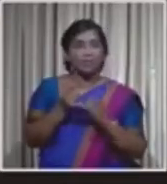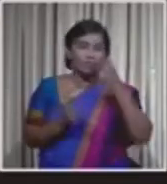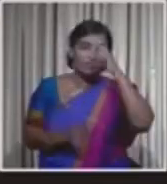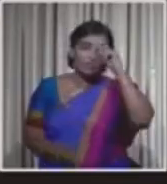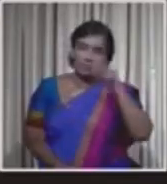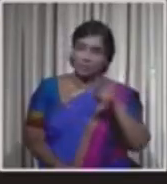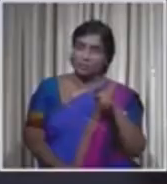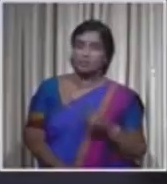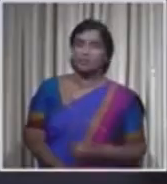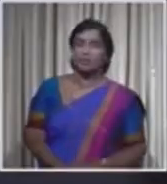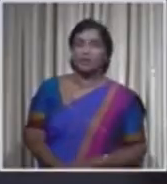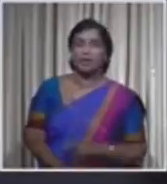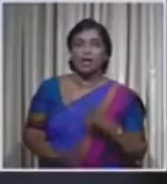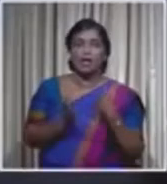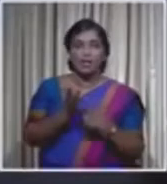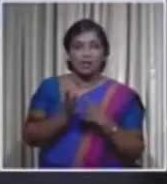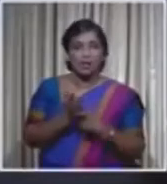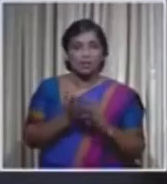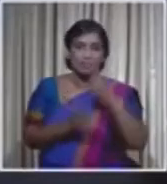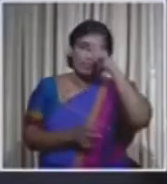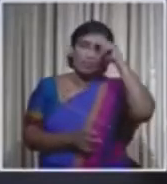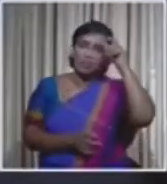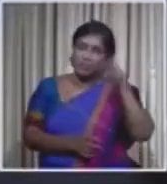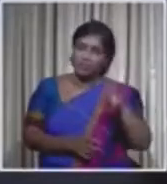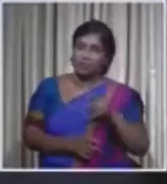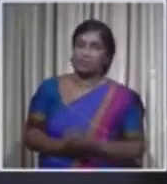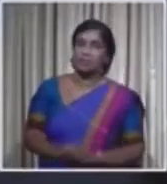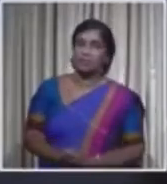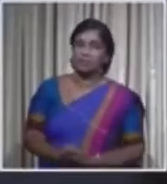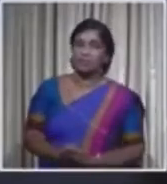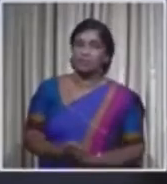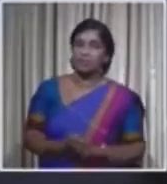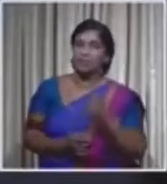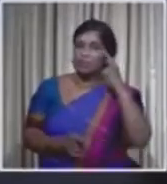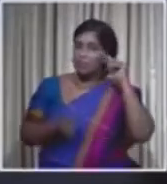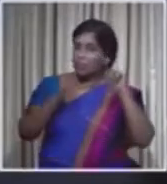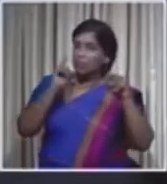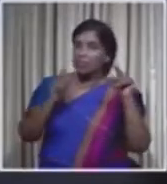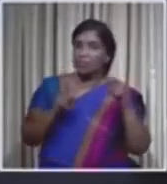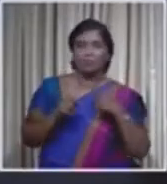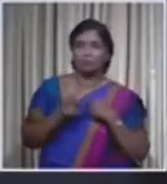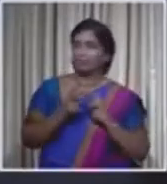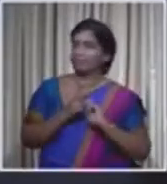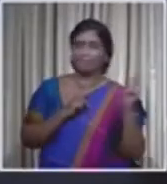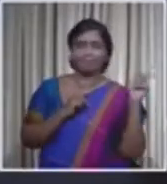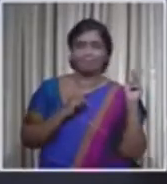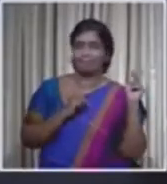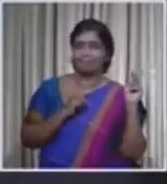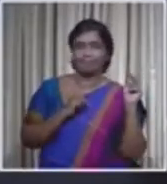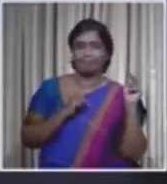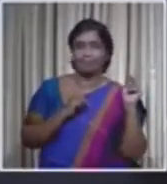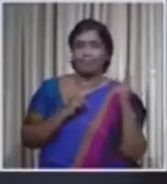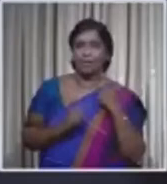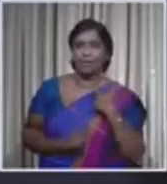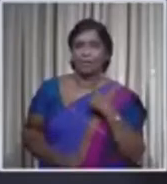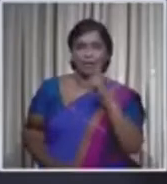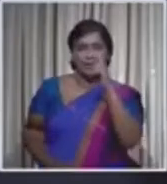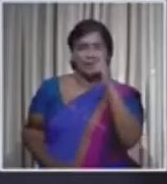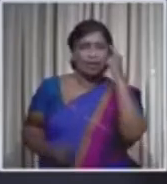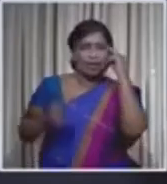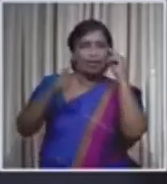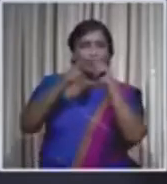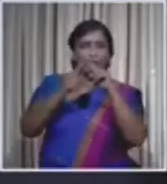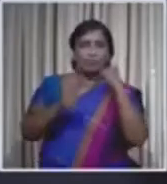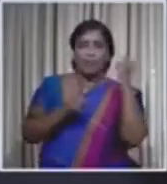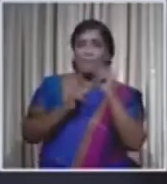මහත්මයාත් රංජිත් මද්දුම බණ්ඩාර මන්ත්‍රීතුමත් ඒ ගැන තියෙන චෝදනා ඔක්කොම මම ප්‍රතික්ෂේප කරනවා මං ආව එක වැය ශීර්ෂයක් ගැන කතා